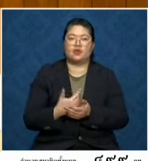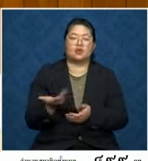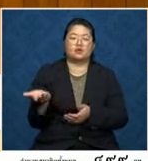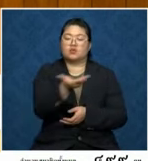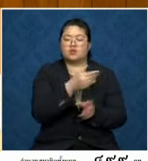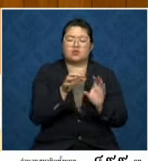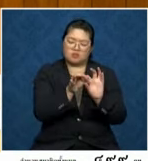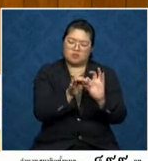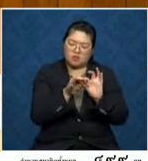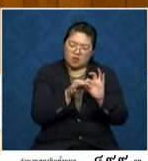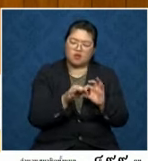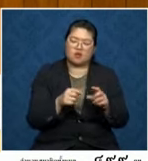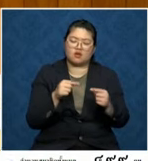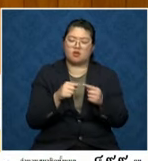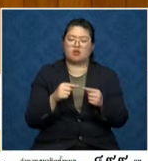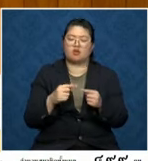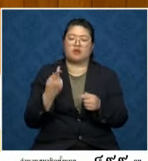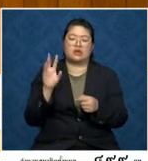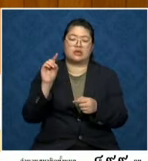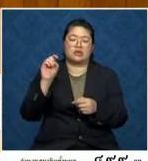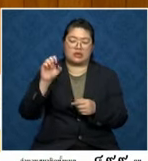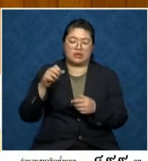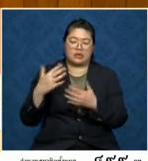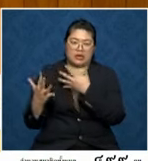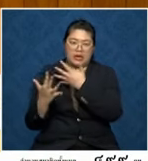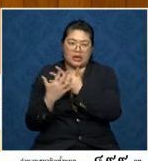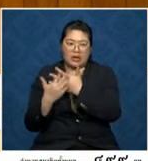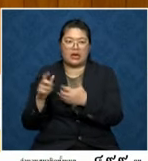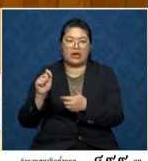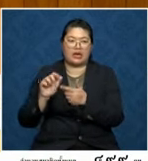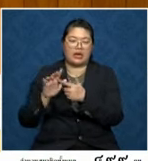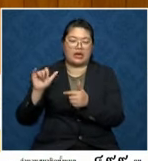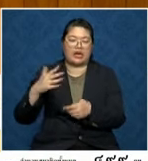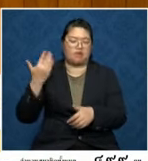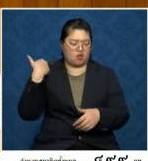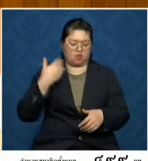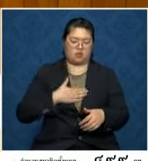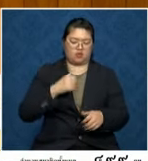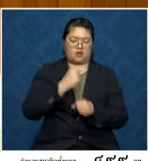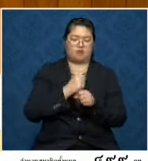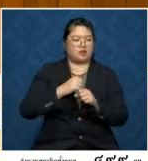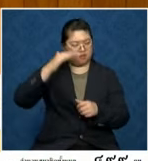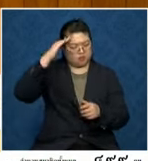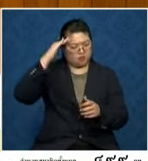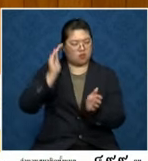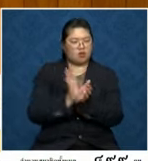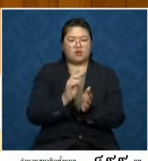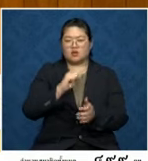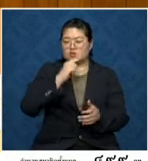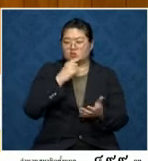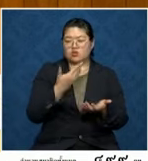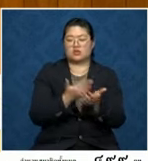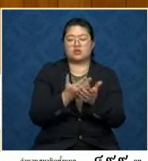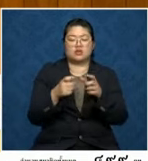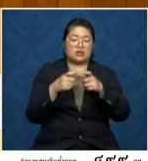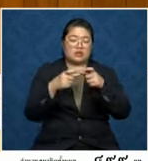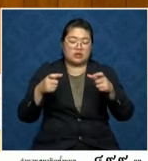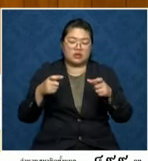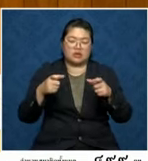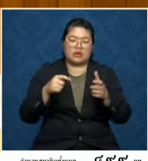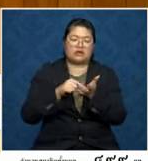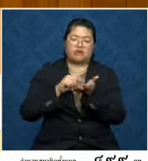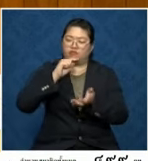ว่าและคดีอาญาทำไงผมเป็นตำรวจมาก่อนนะฮะปกติพอมาแจ้งเช็คก็จะแจ้งช่อโกงประกบ